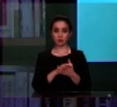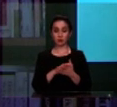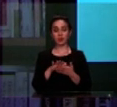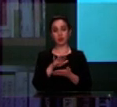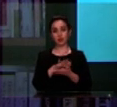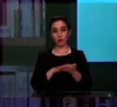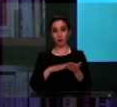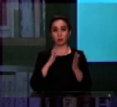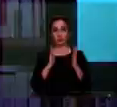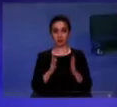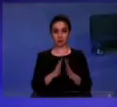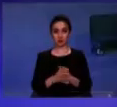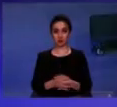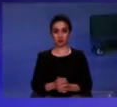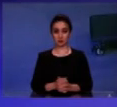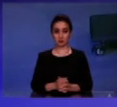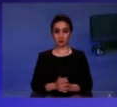Davom etamiz.